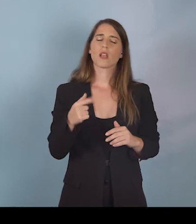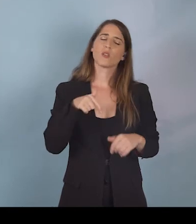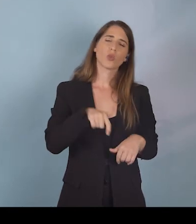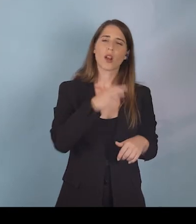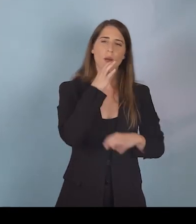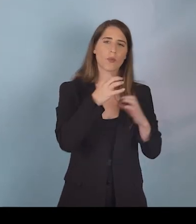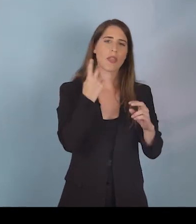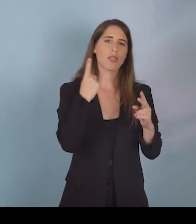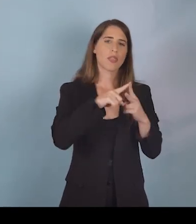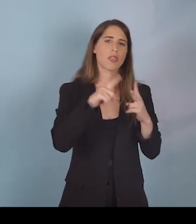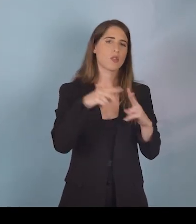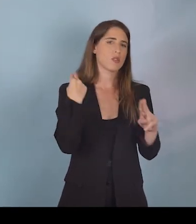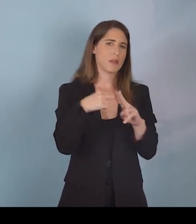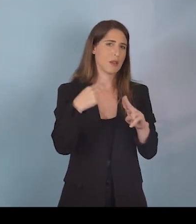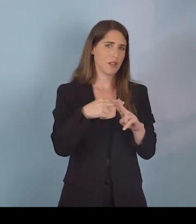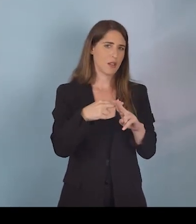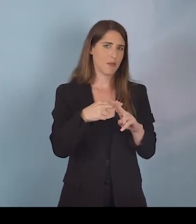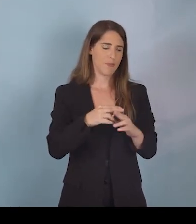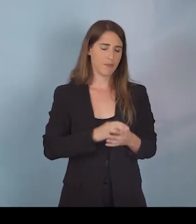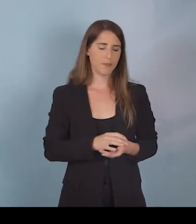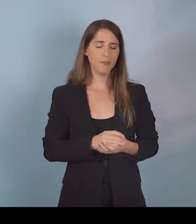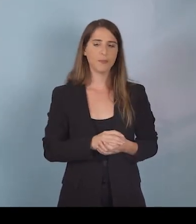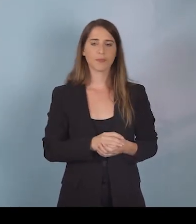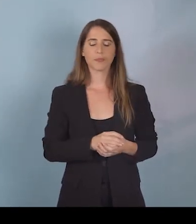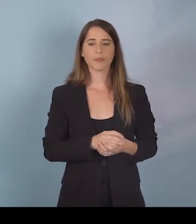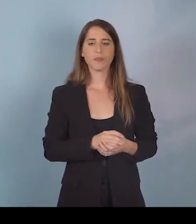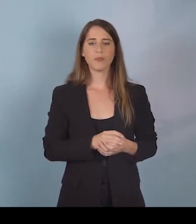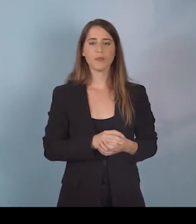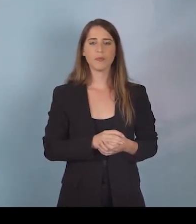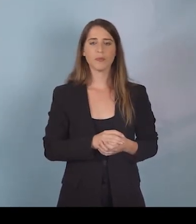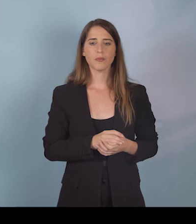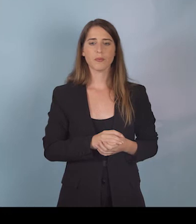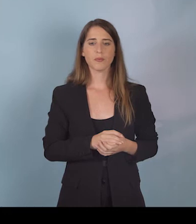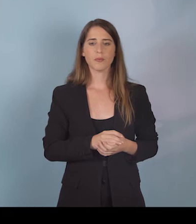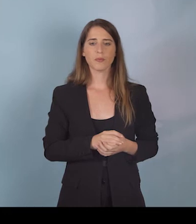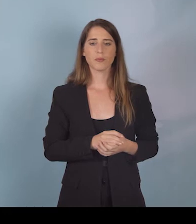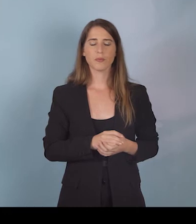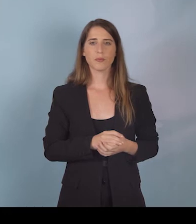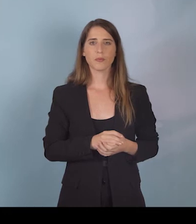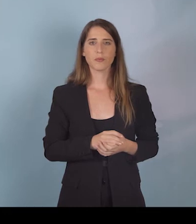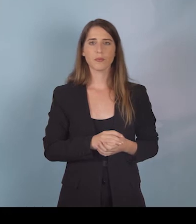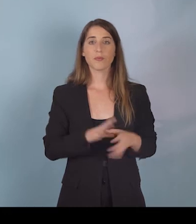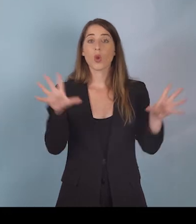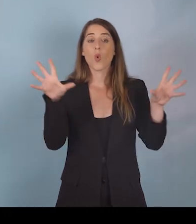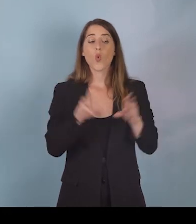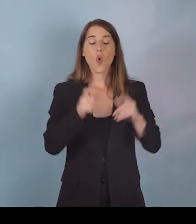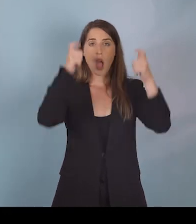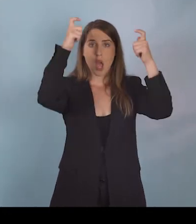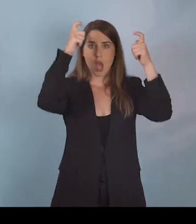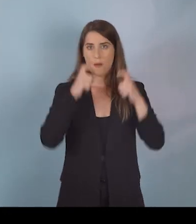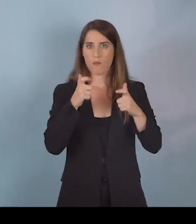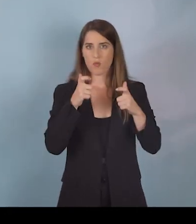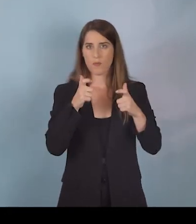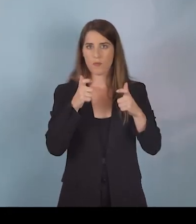Παρ' όλα αυτά, να σημειώσουμε δύο πράγματα ιδιαίτερα. Όσο αφορά στην,